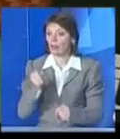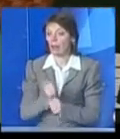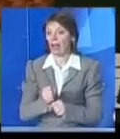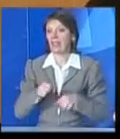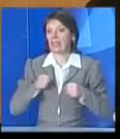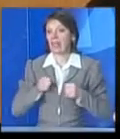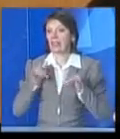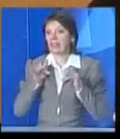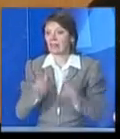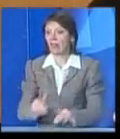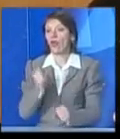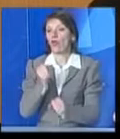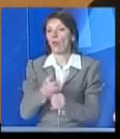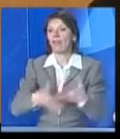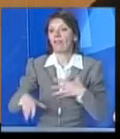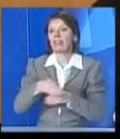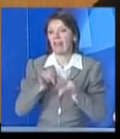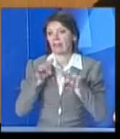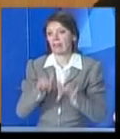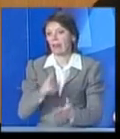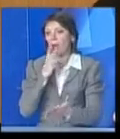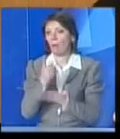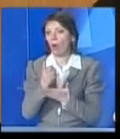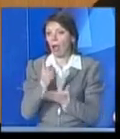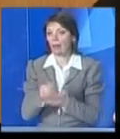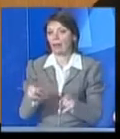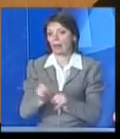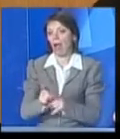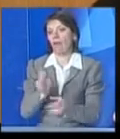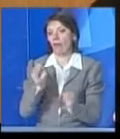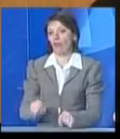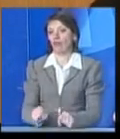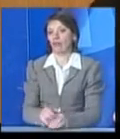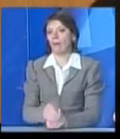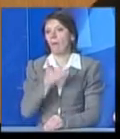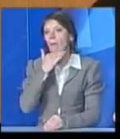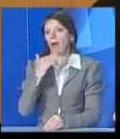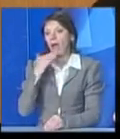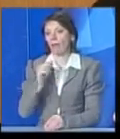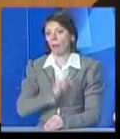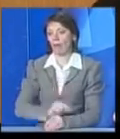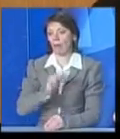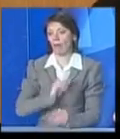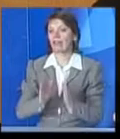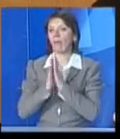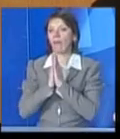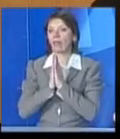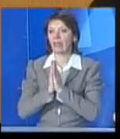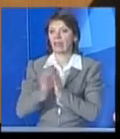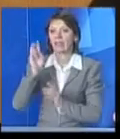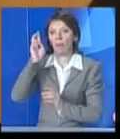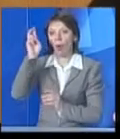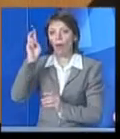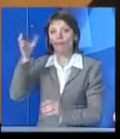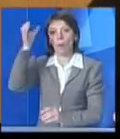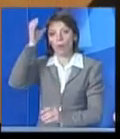діяти, робити все на ділі, показуватися на ділі. Отак і вже так можна досягти. Багато працювати, молитися, Бога просити мудрості, і